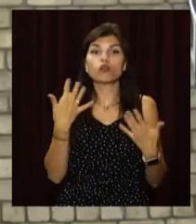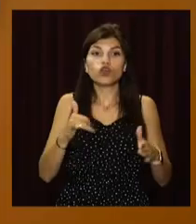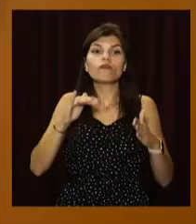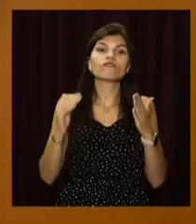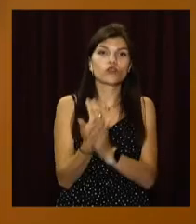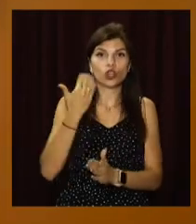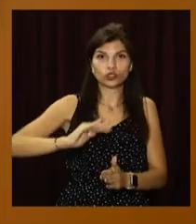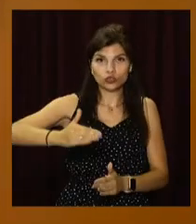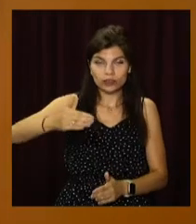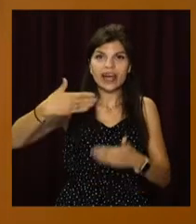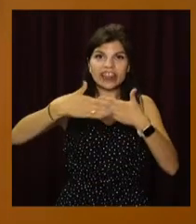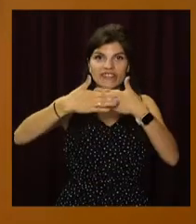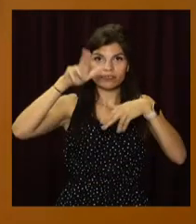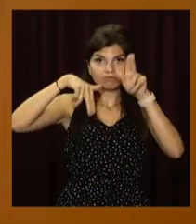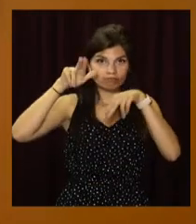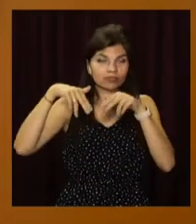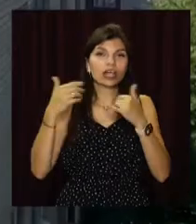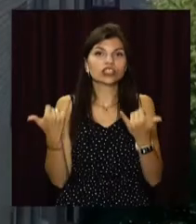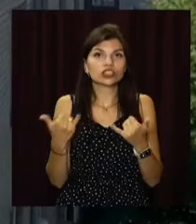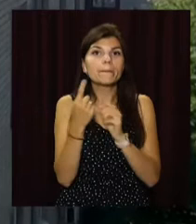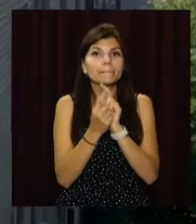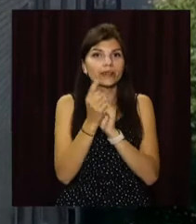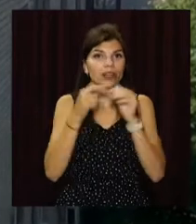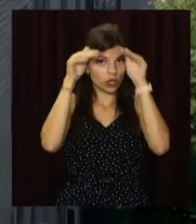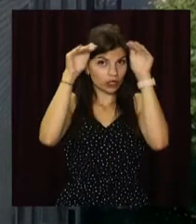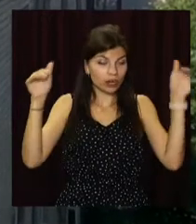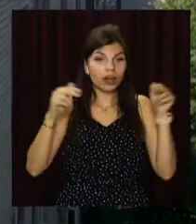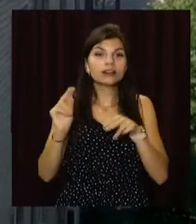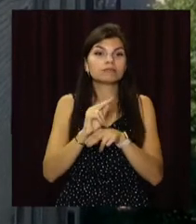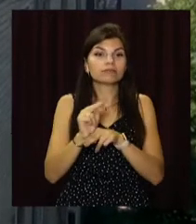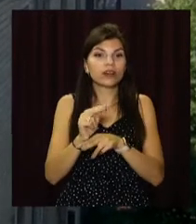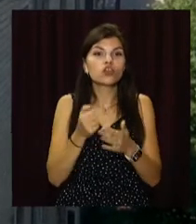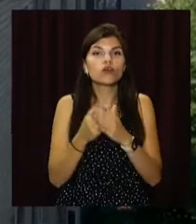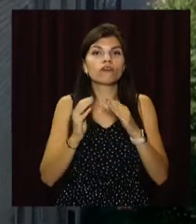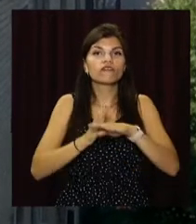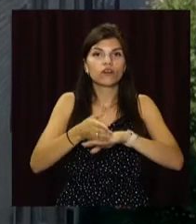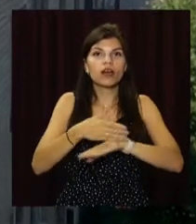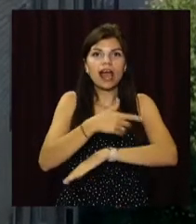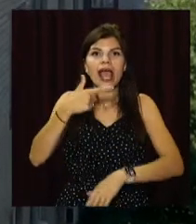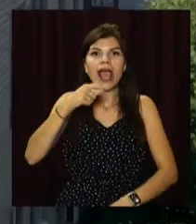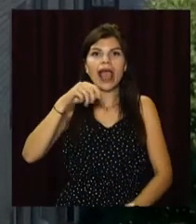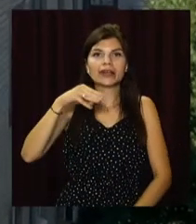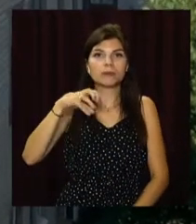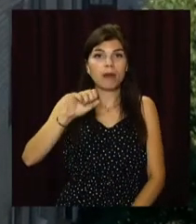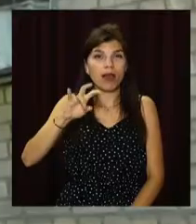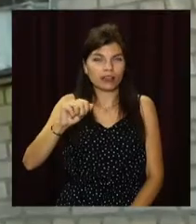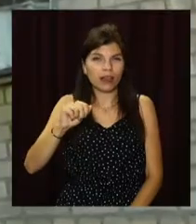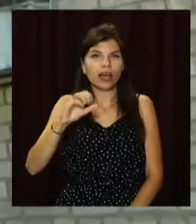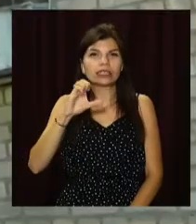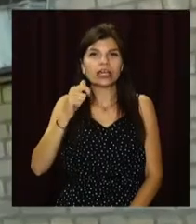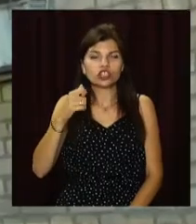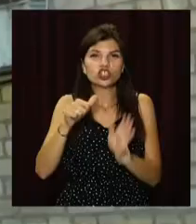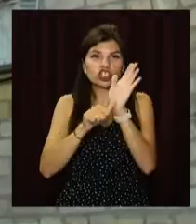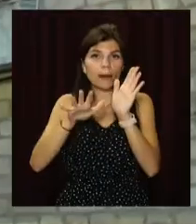відновили сходи, пофарбували двері під'їзду, зараз міняють покрівлю. Відремонтували і вхід до будинку на вулиці Гетьмана Сагайдачного,